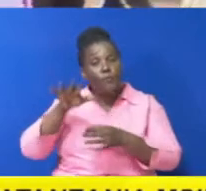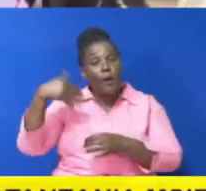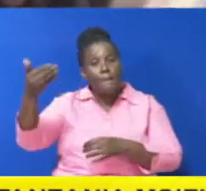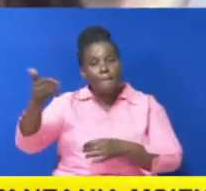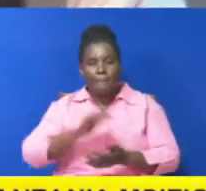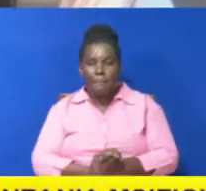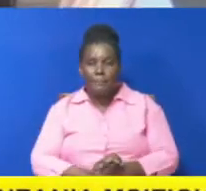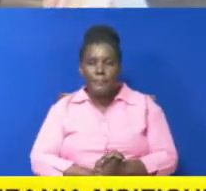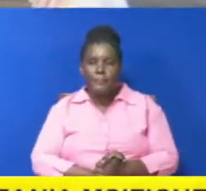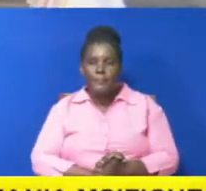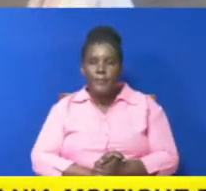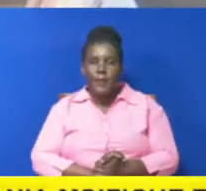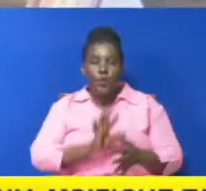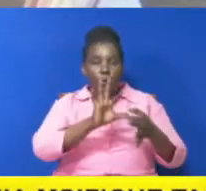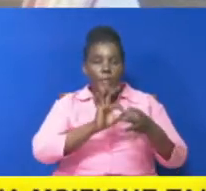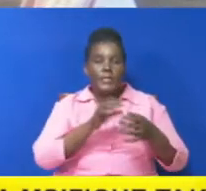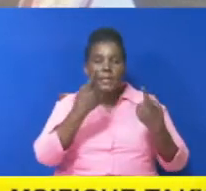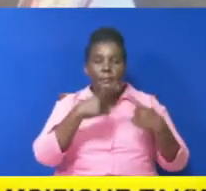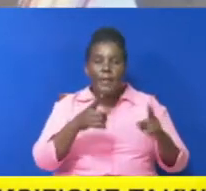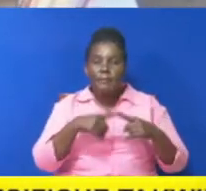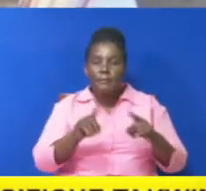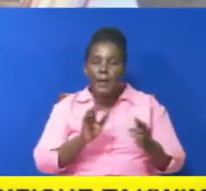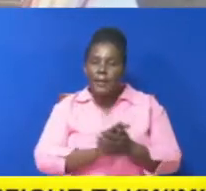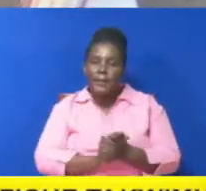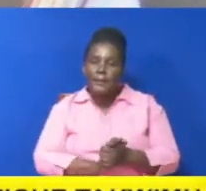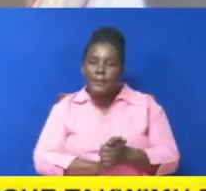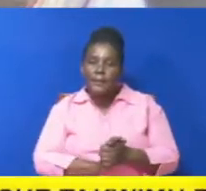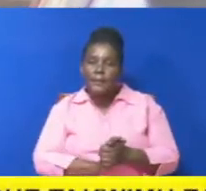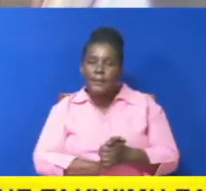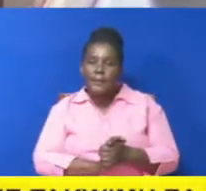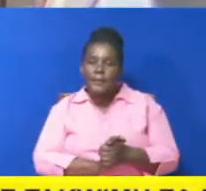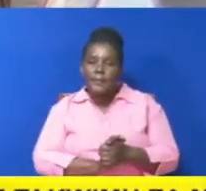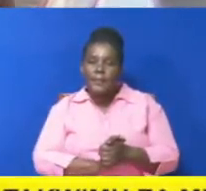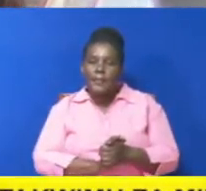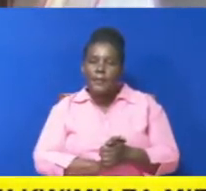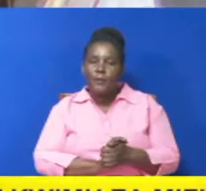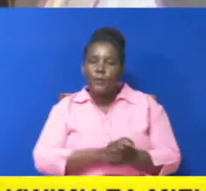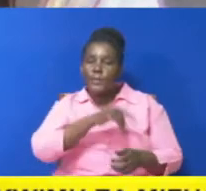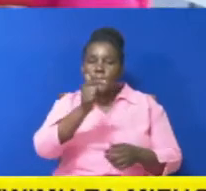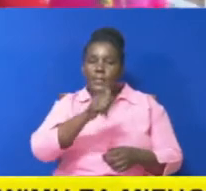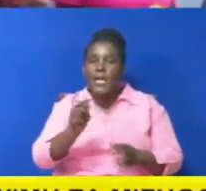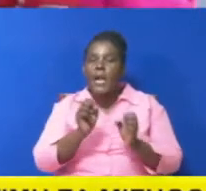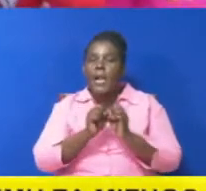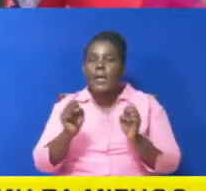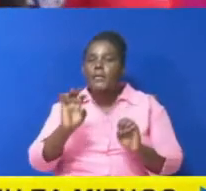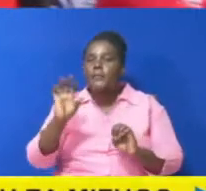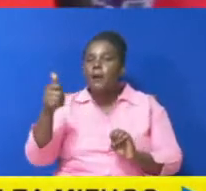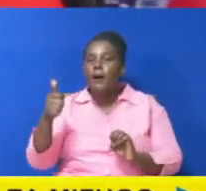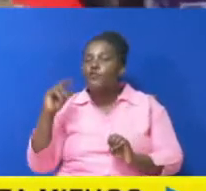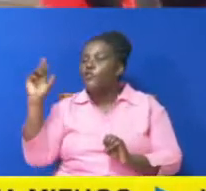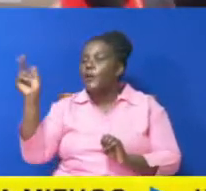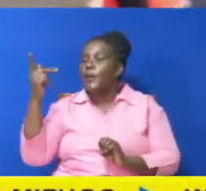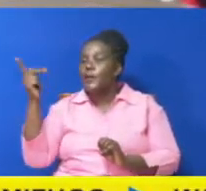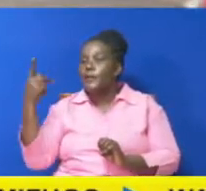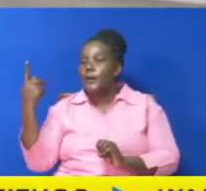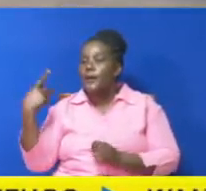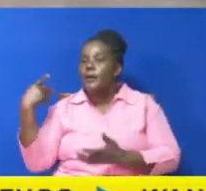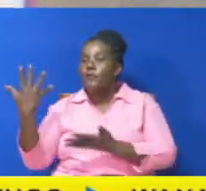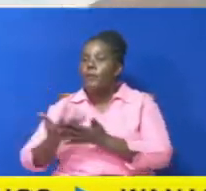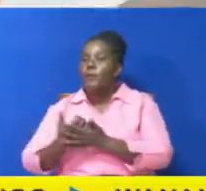na washiriki wazawa waliopewa kipaumbele cha kuongezewa zawadi kama watashinda mbio hizo, lakini bado taifa la Kenya